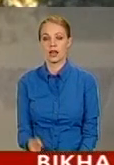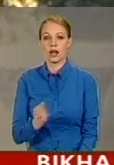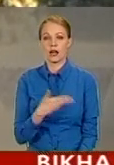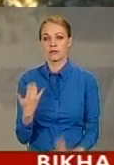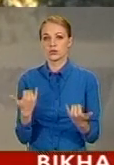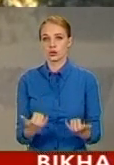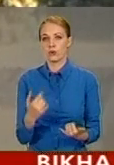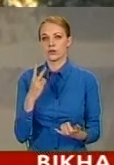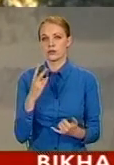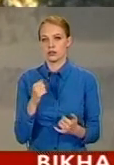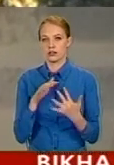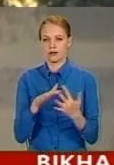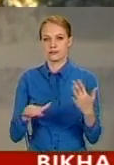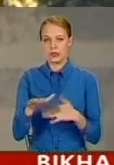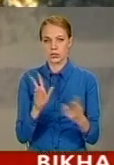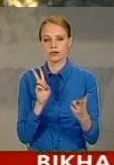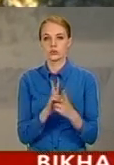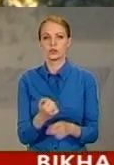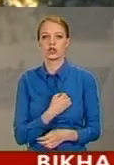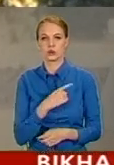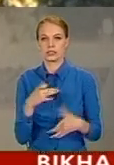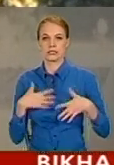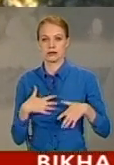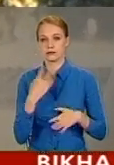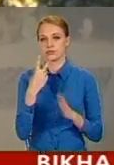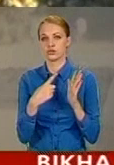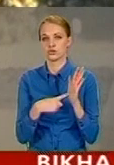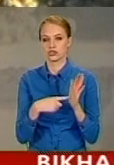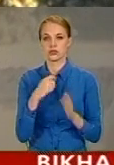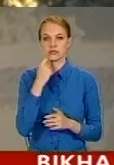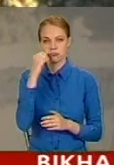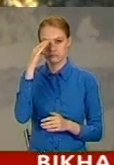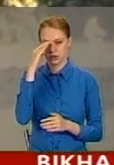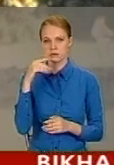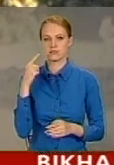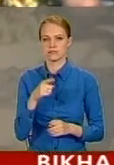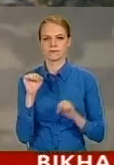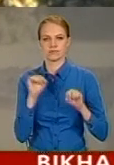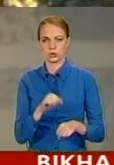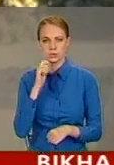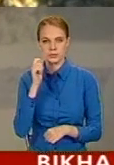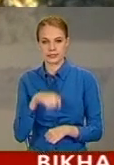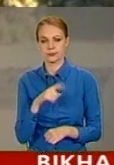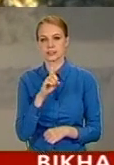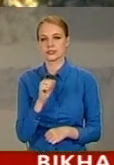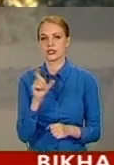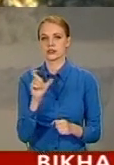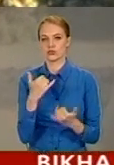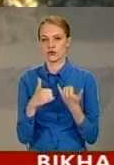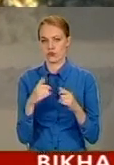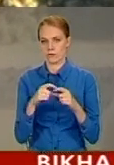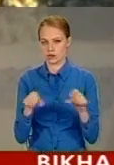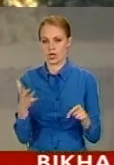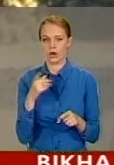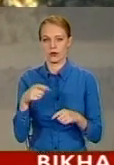А ми сьогодні на передовій зустріли солдата з Криму. 26-річний парубок, палкий патріот України. За синьо-жовту